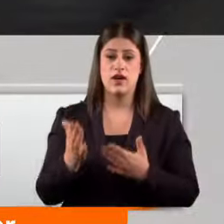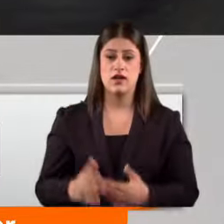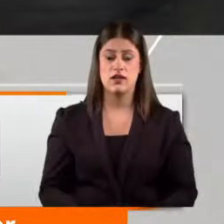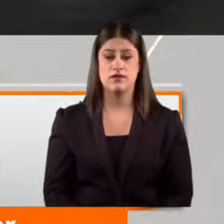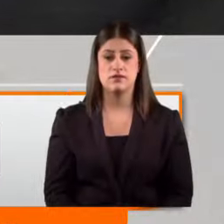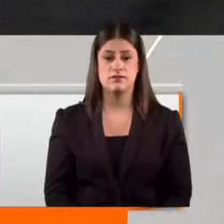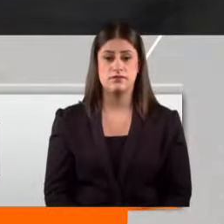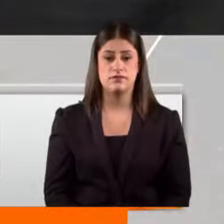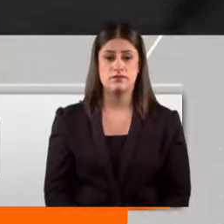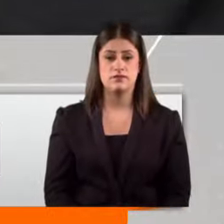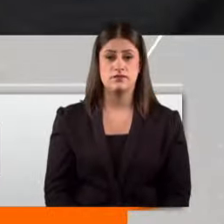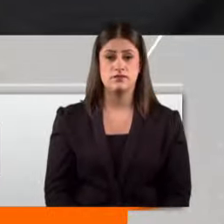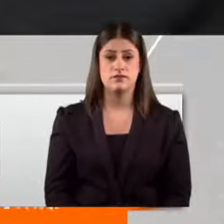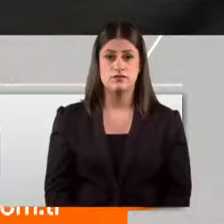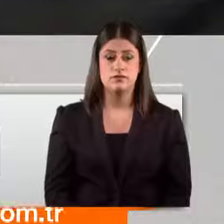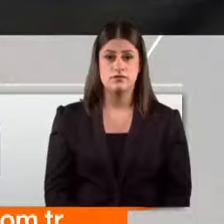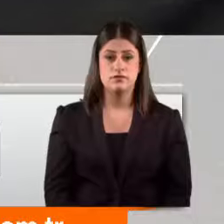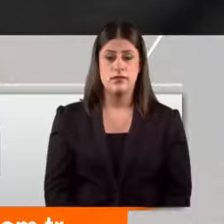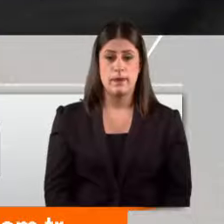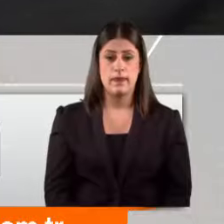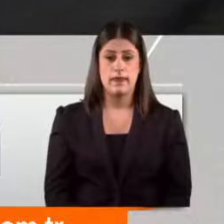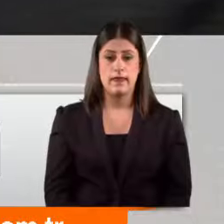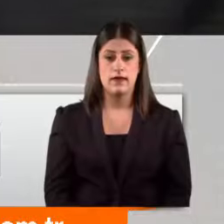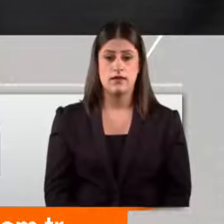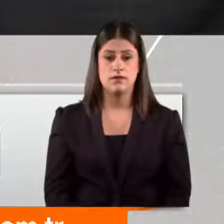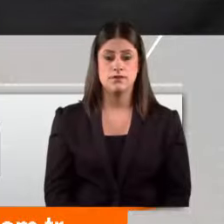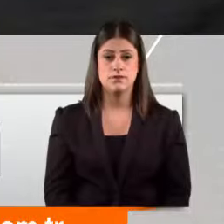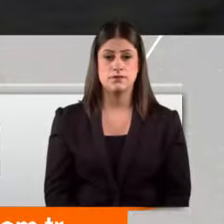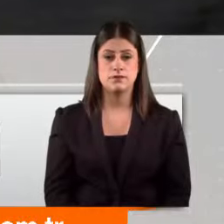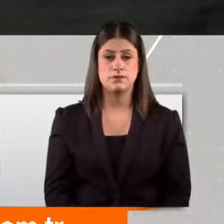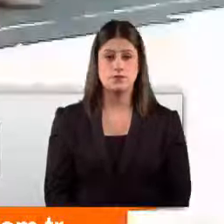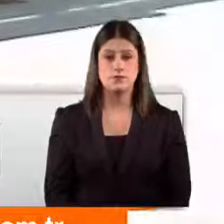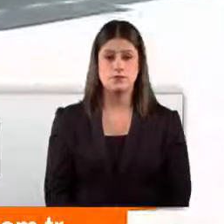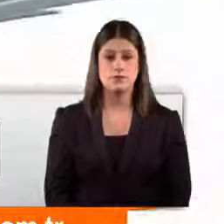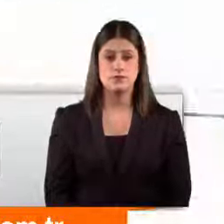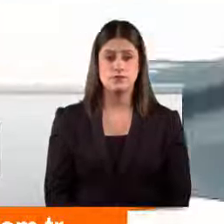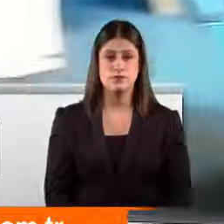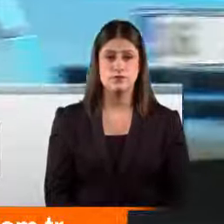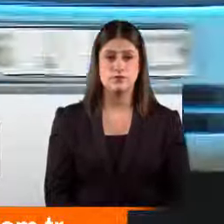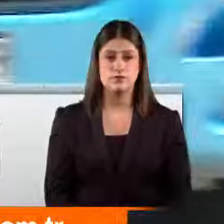çağrım bütün oda başkanlarına. Müşteri bizim veli nimetimiz. Bu konunun üstüne gitmek lazım.